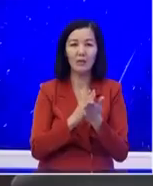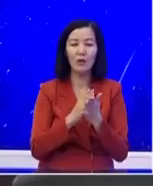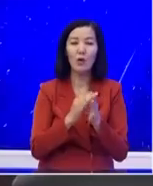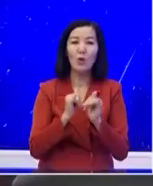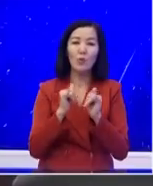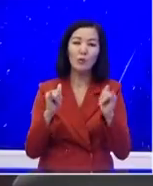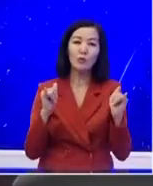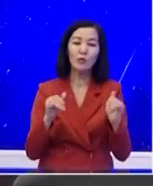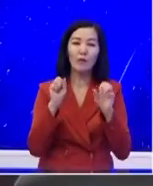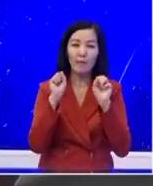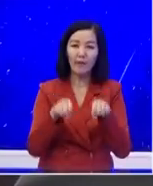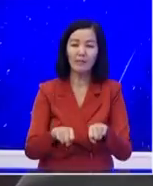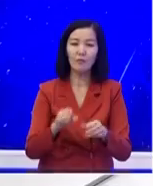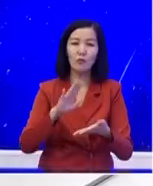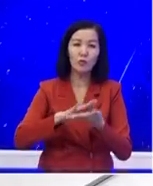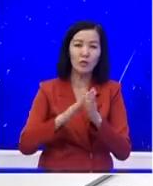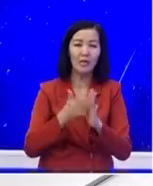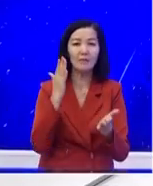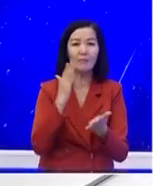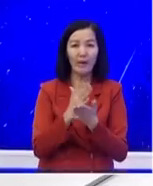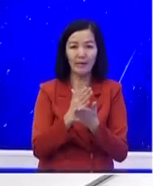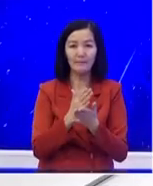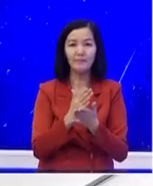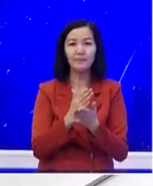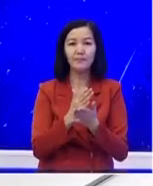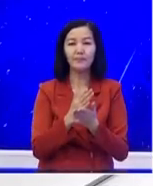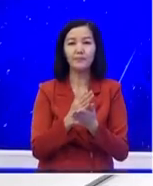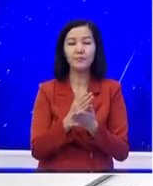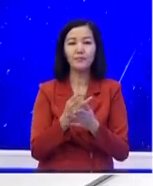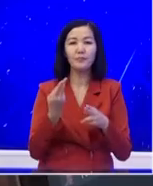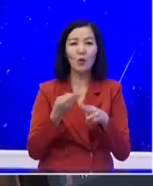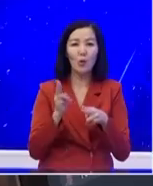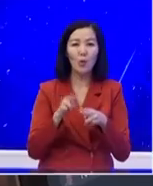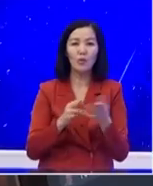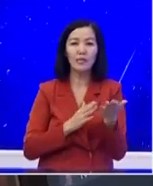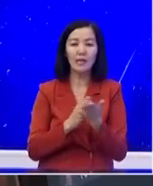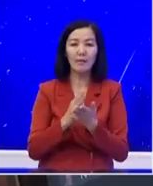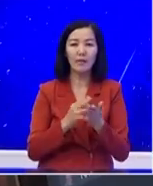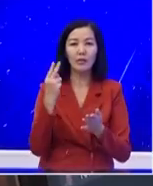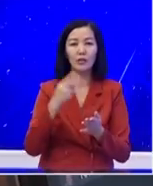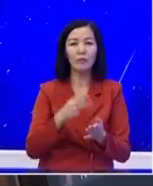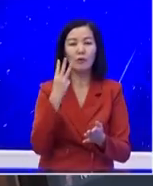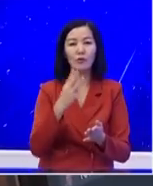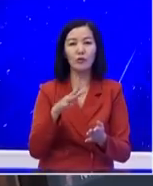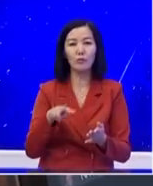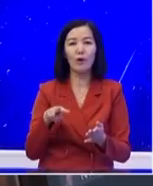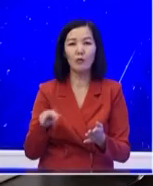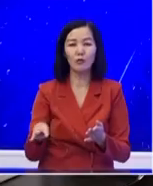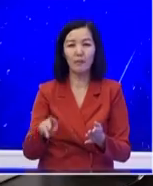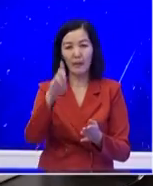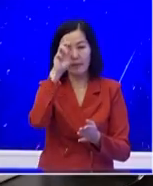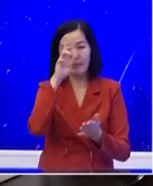қызметшілерге салада өсуіне бар мүмкіншілік жасалған, дейді департамент басшысы Ләззат Бейсеқұлова. Ол сала